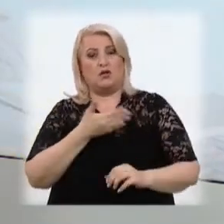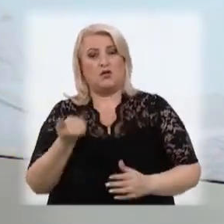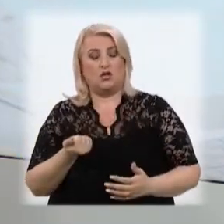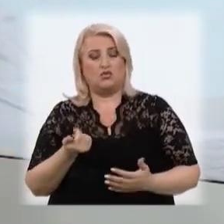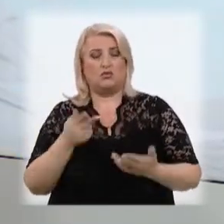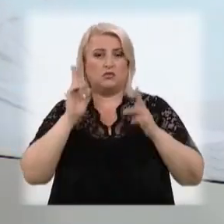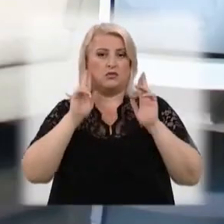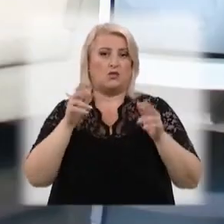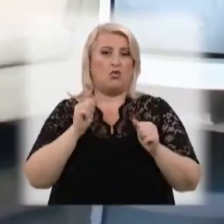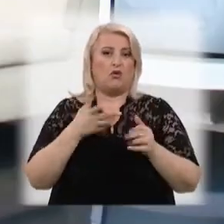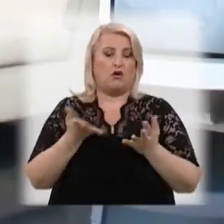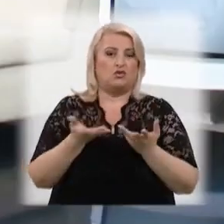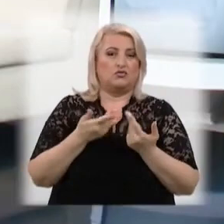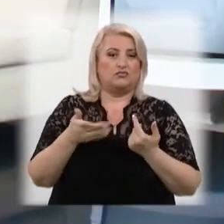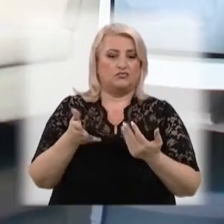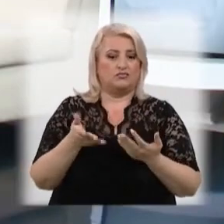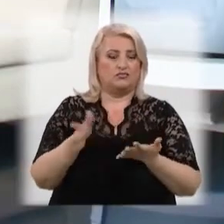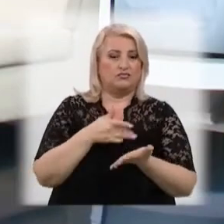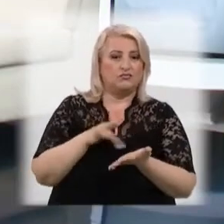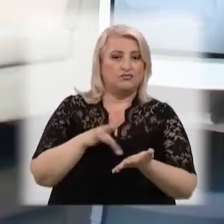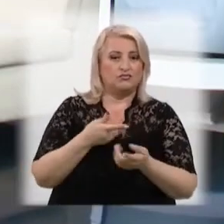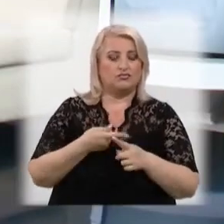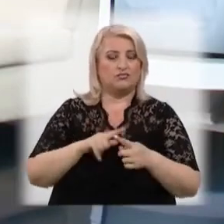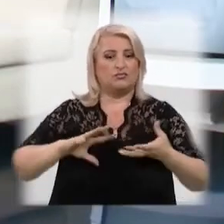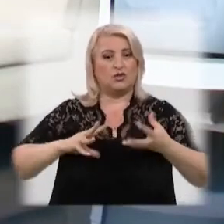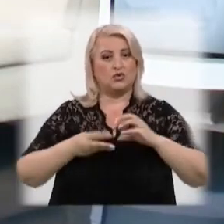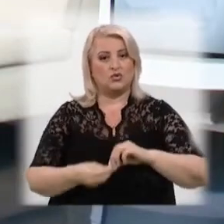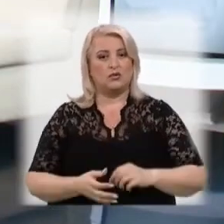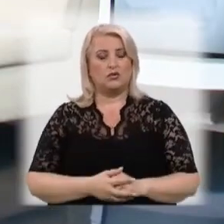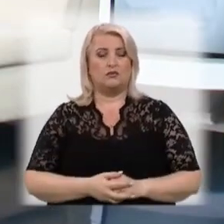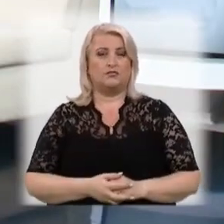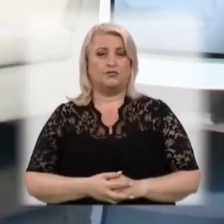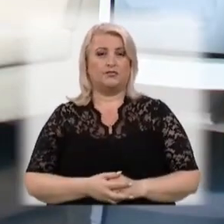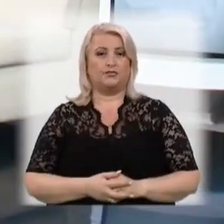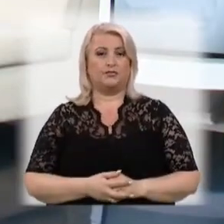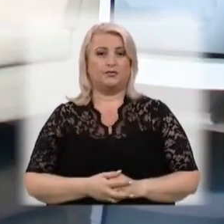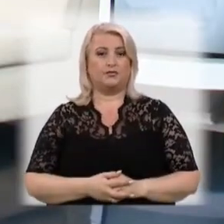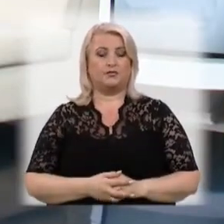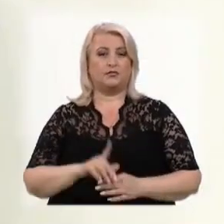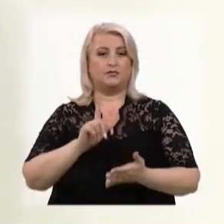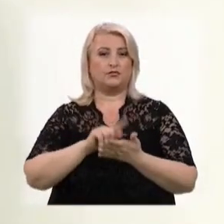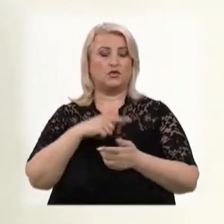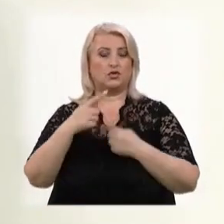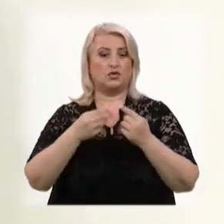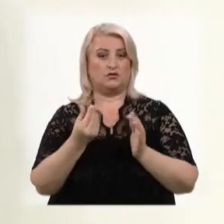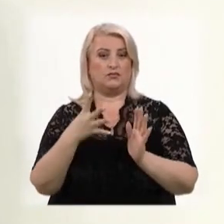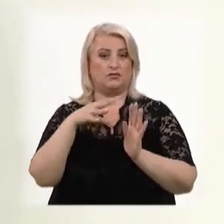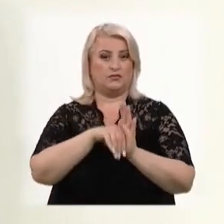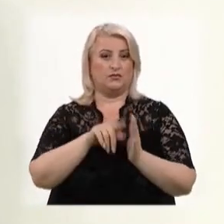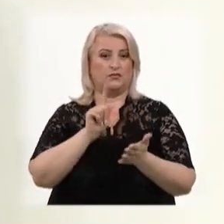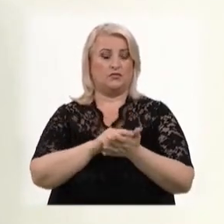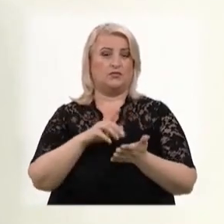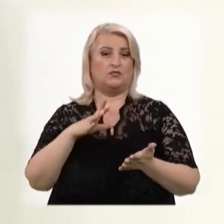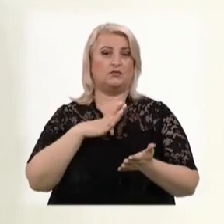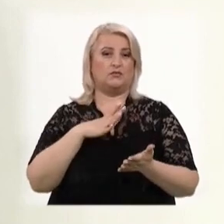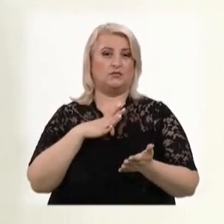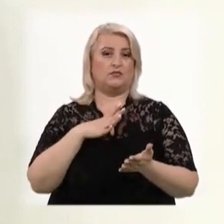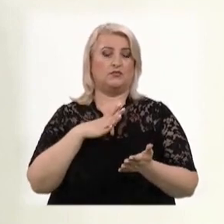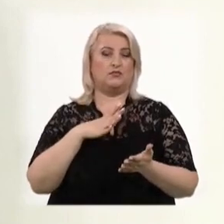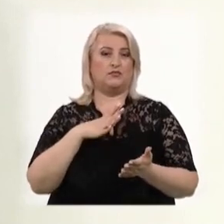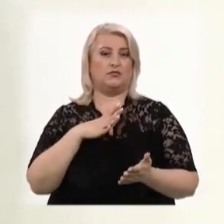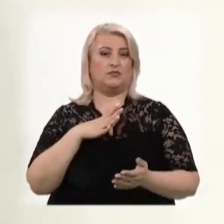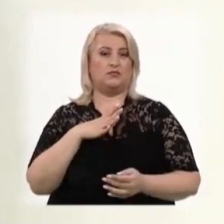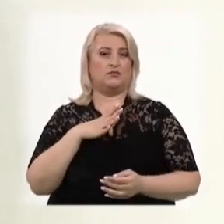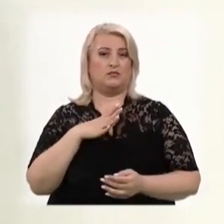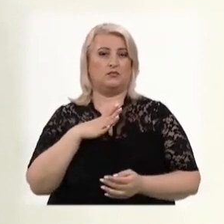știu cum să contabilizeze aceste rezultate Ce trebuie să fac siguranță prima investiții trebuie să fii în tine eu așa investi în